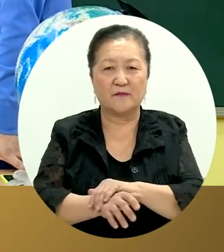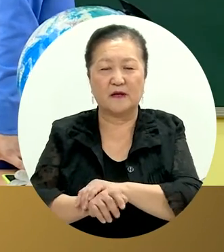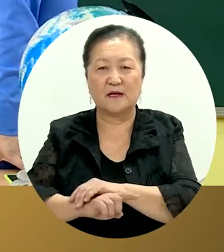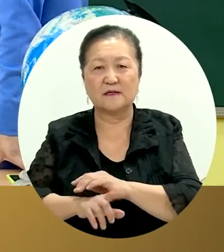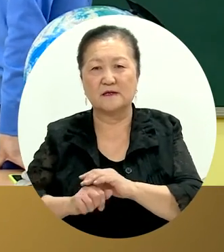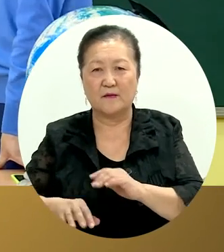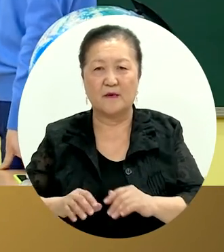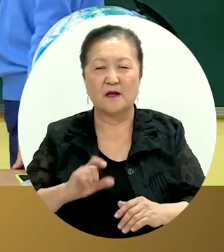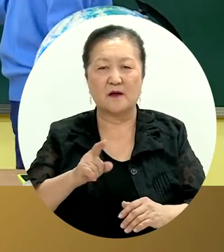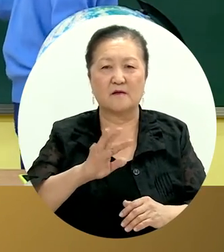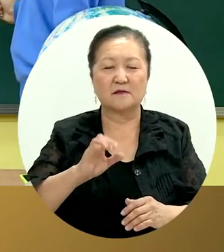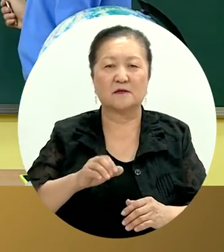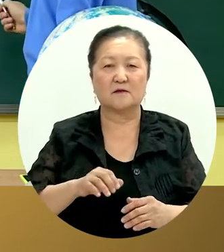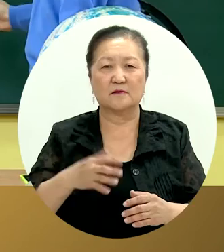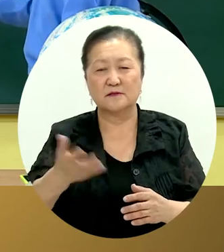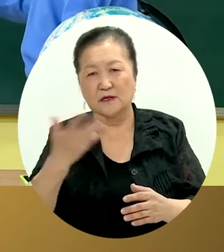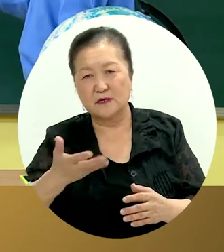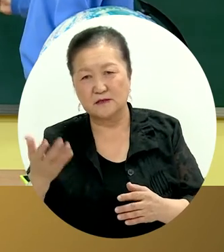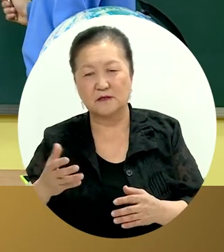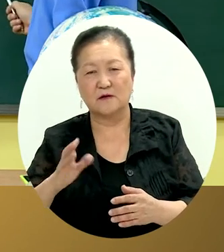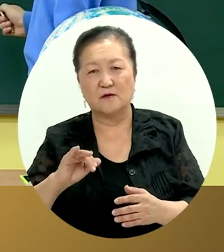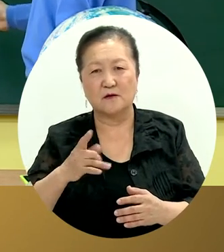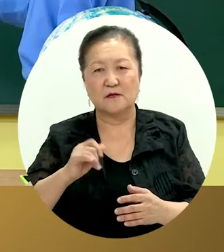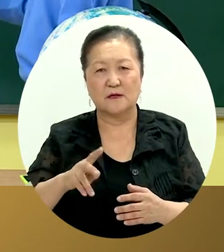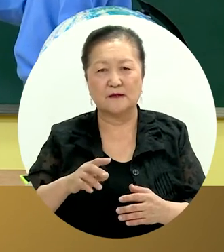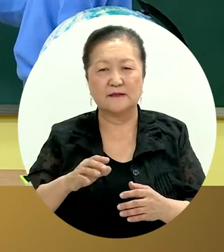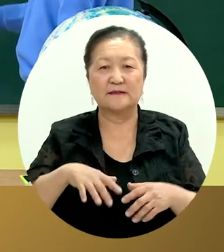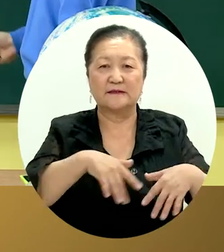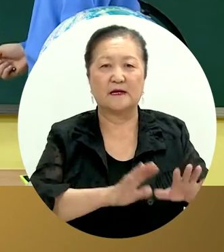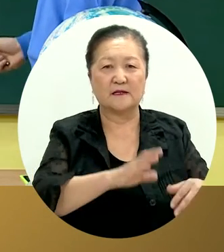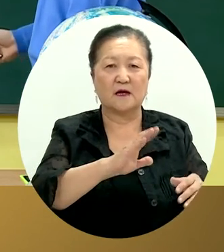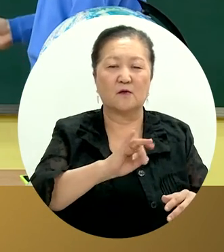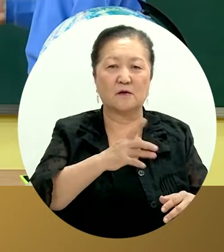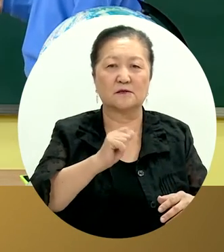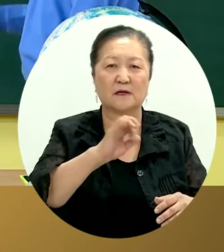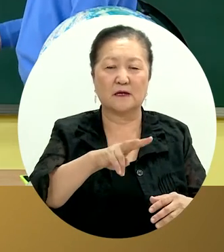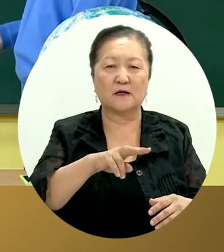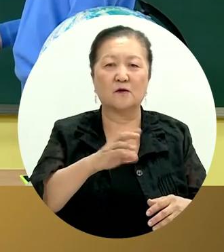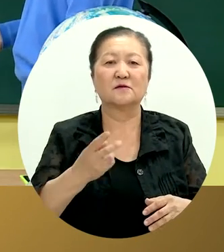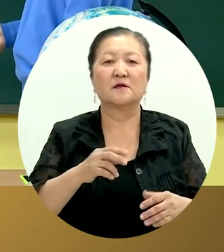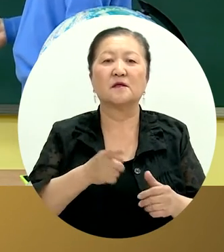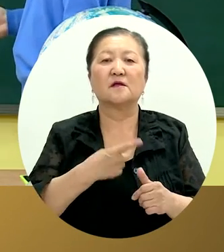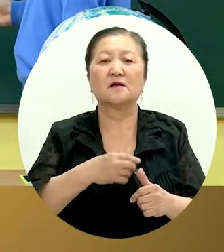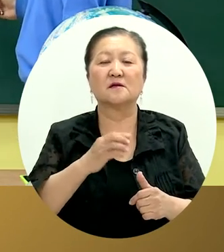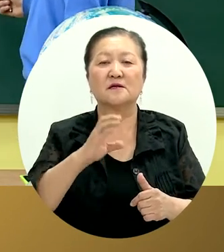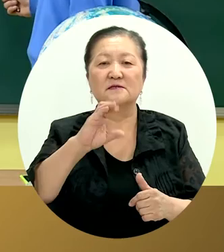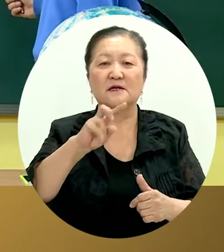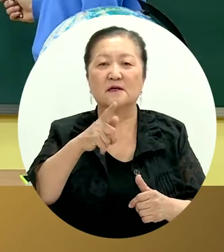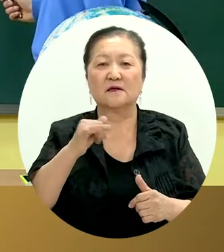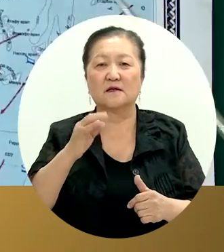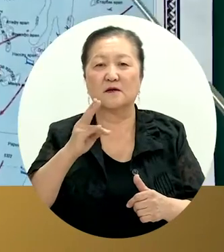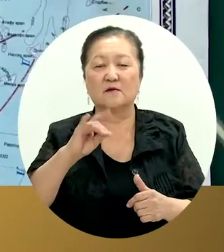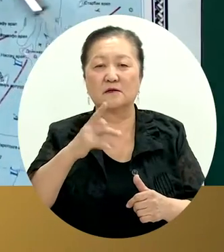сэлхний нөлөөгөөр за усаа далаа усал устдаг. Тэгэхээр энэ бол сэлхний усал. За